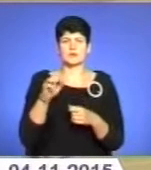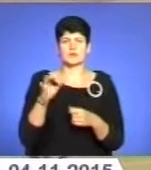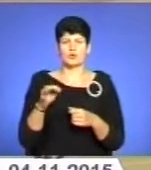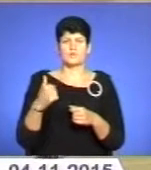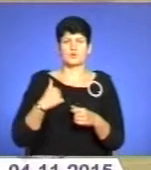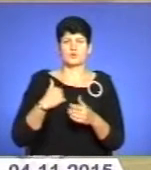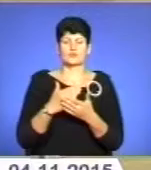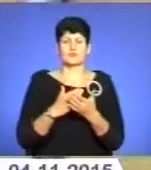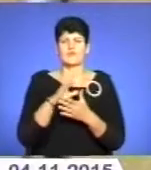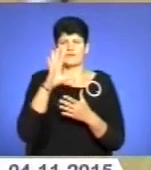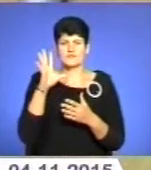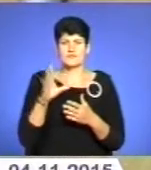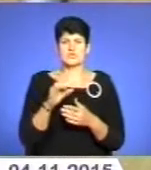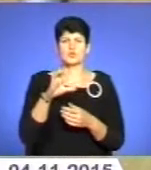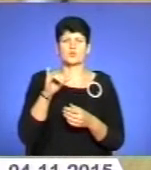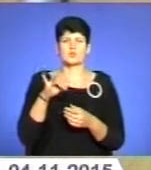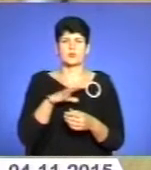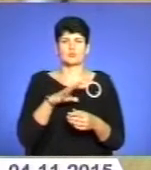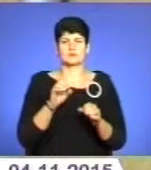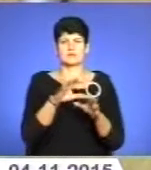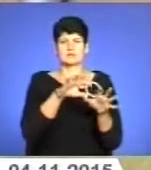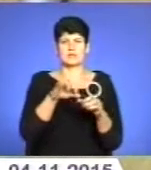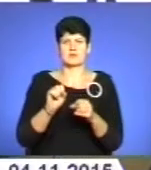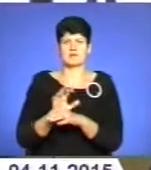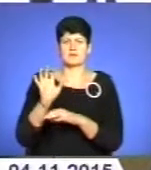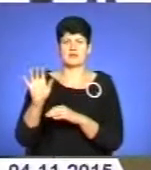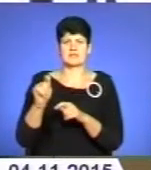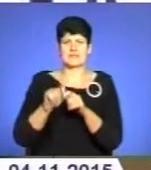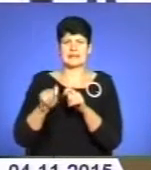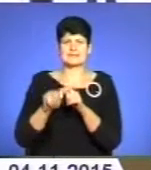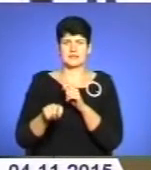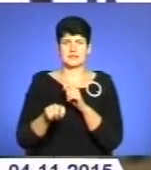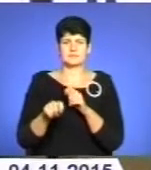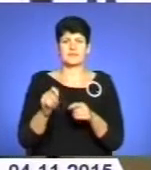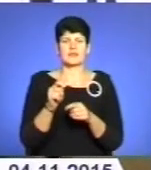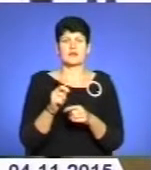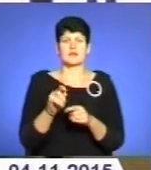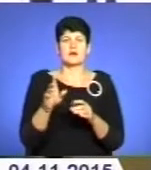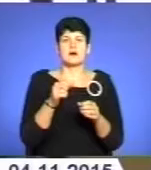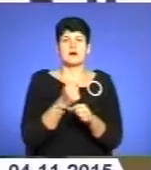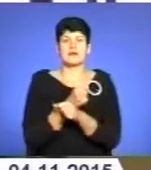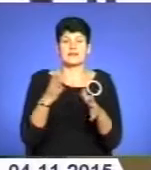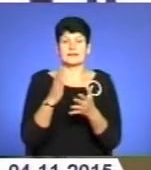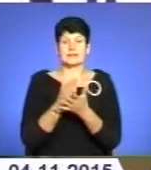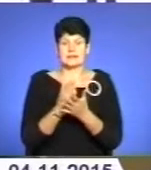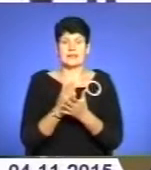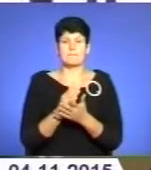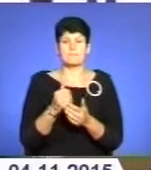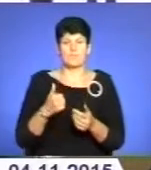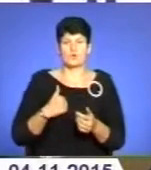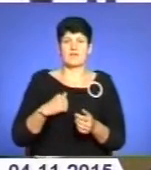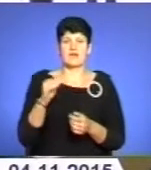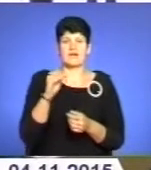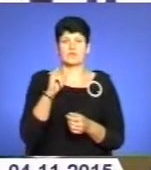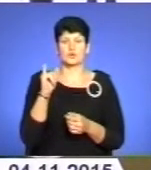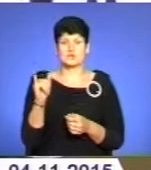військовослужбовець. Усі військові сувеніри були вилучені та направлені на експертизу. Вилучені гранати є бойовими F1 та РГД-5, які при